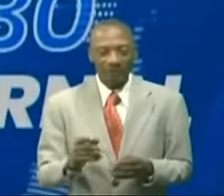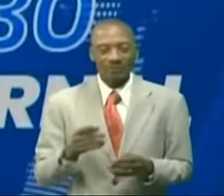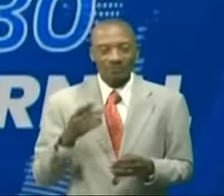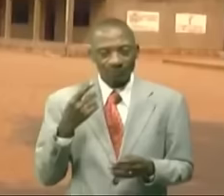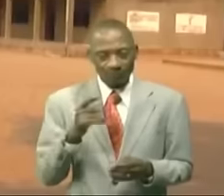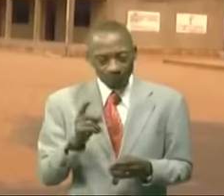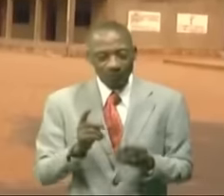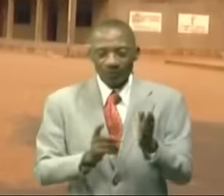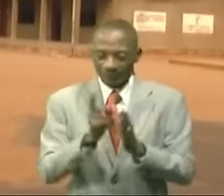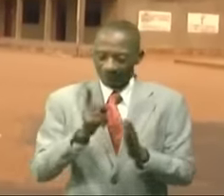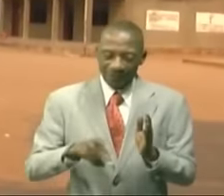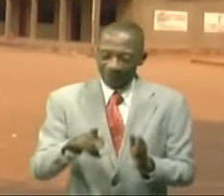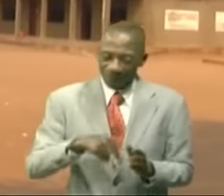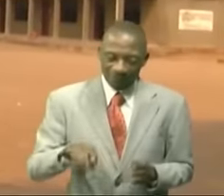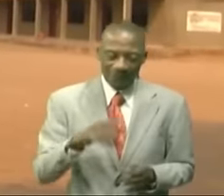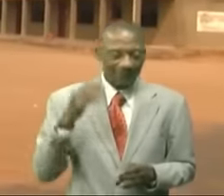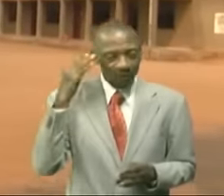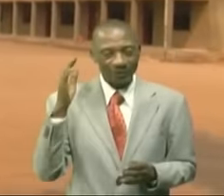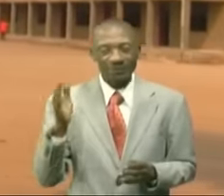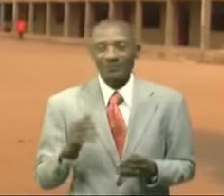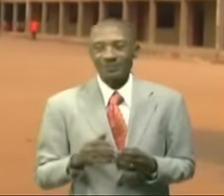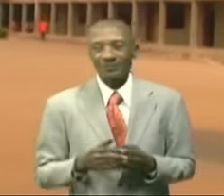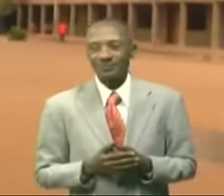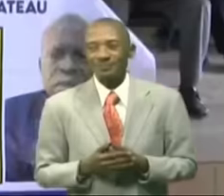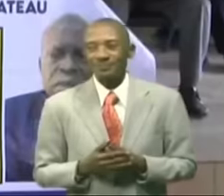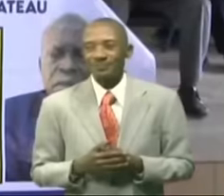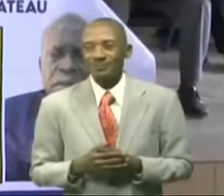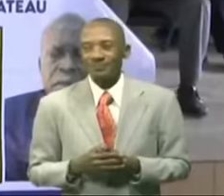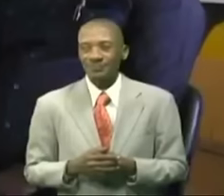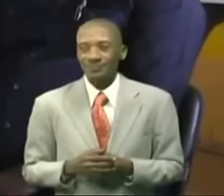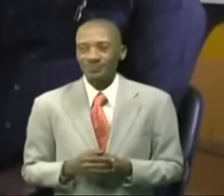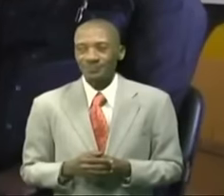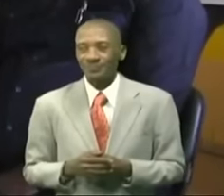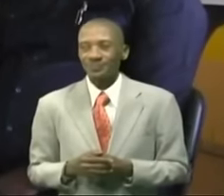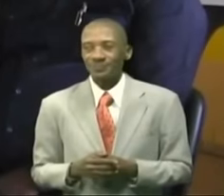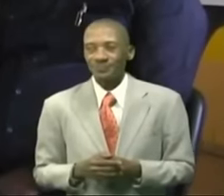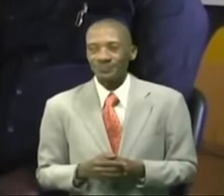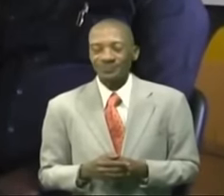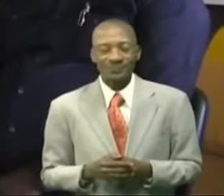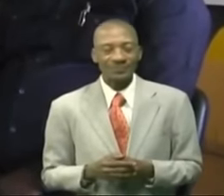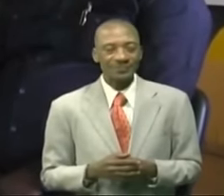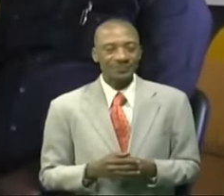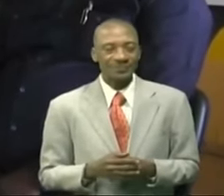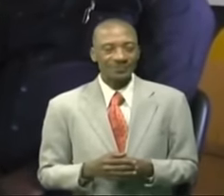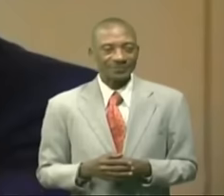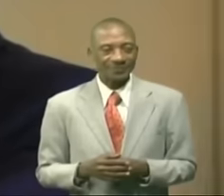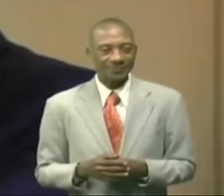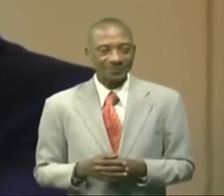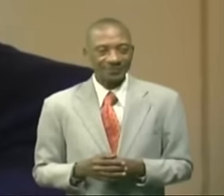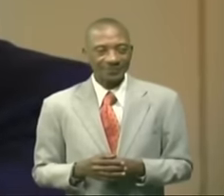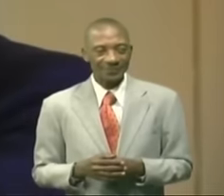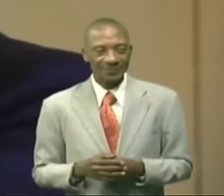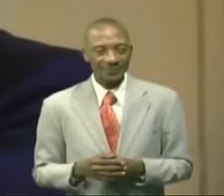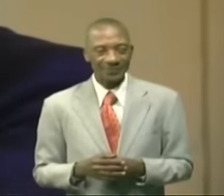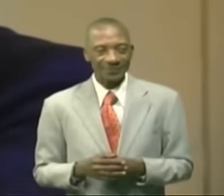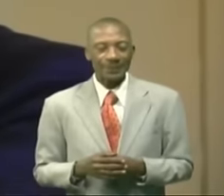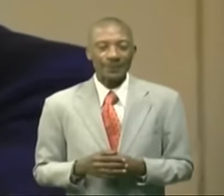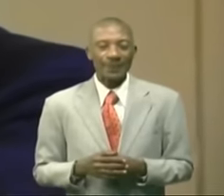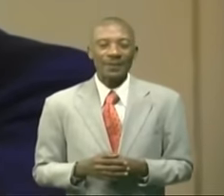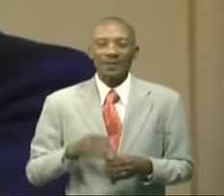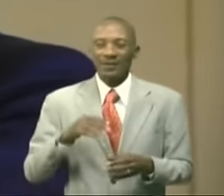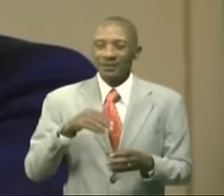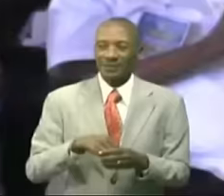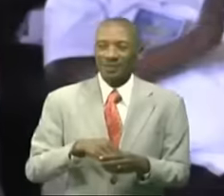Regardez. Plusieurs recommandations ont été formulées à l'issue de ces travaux de la revue annuelle de